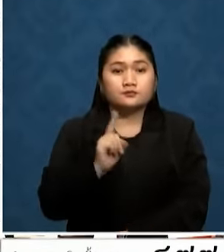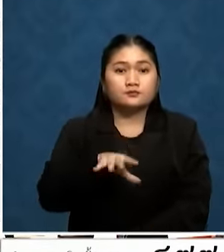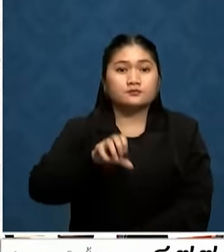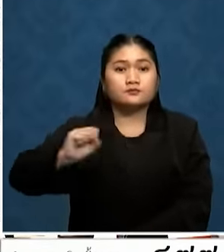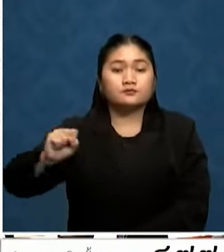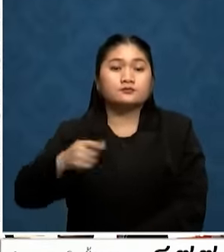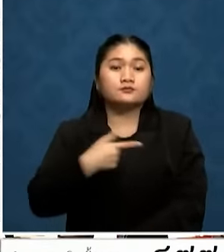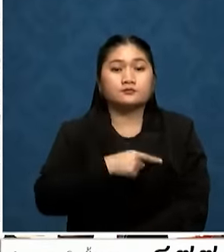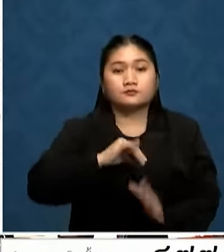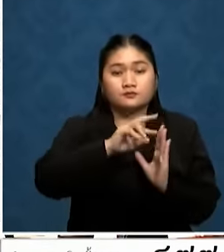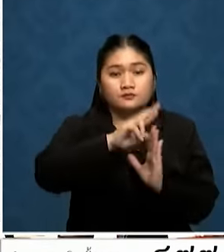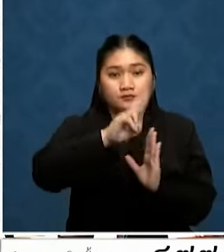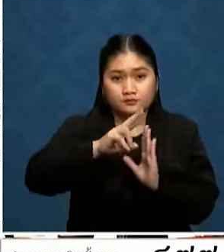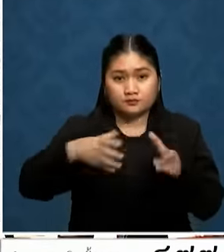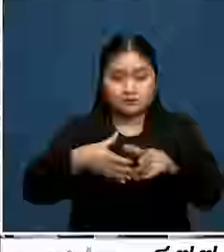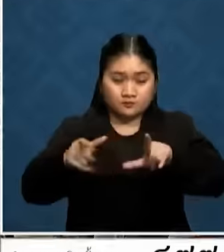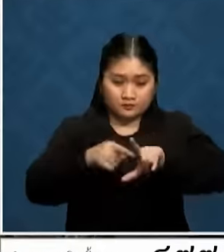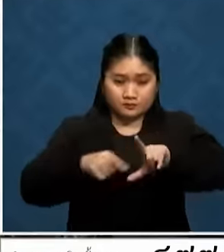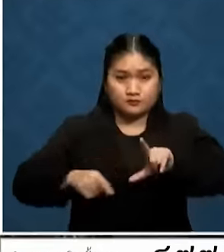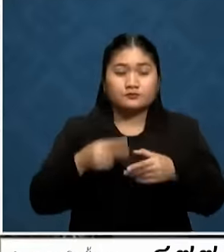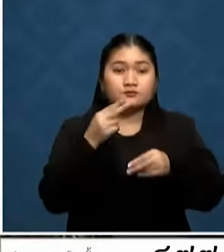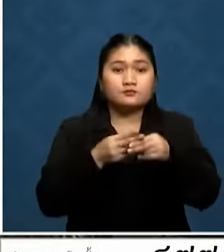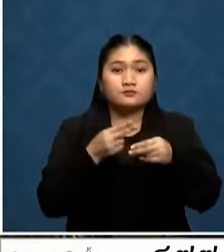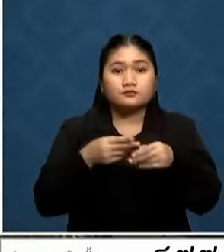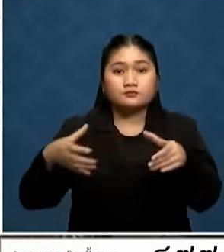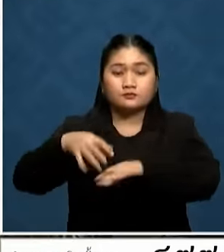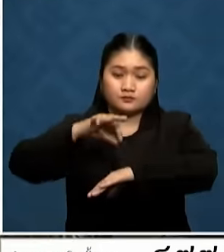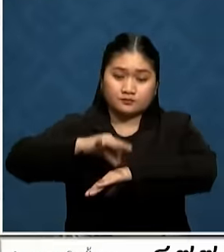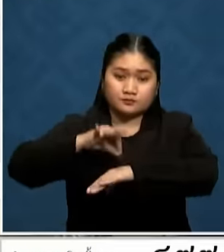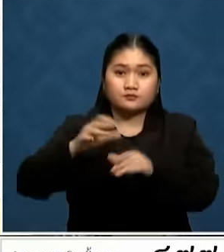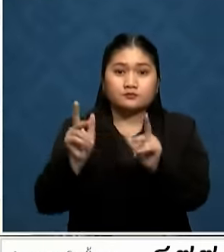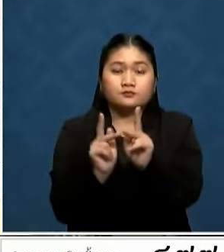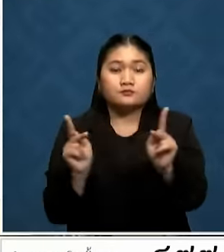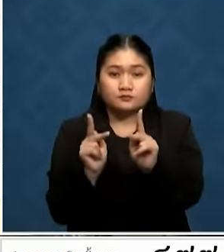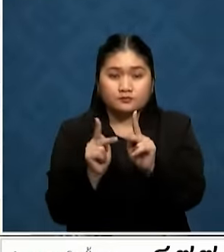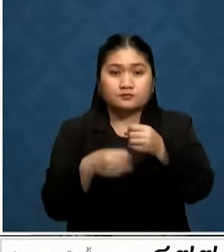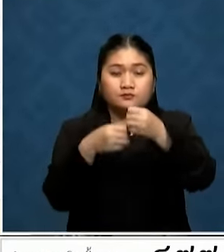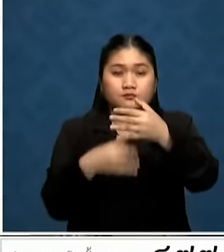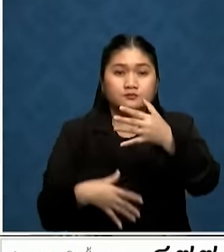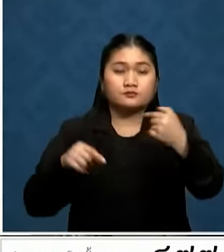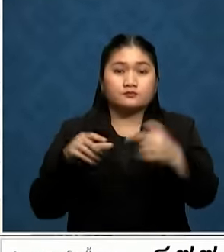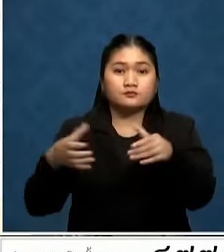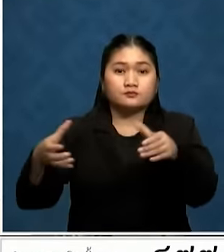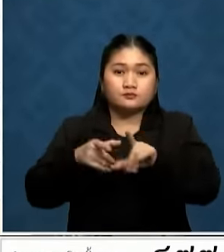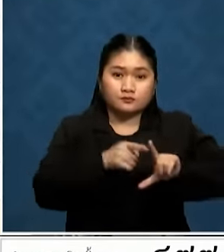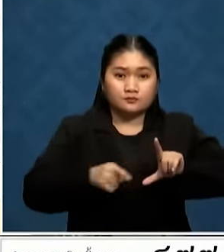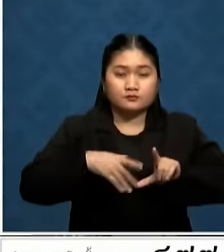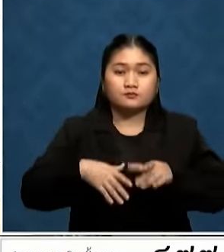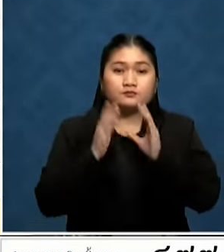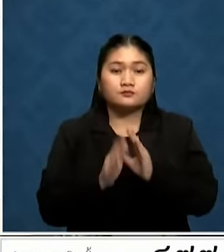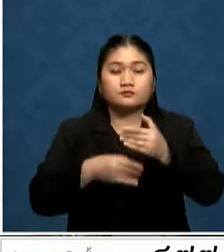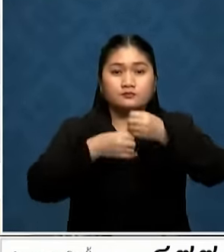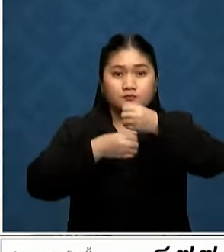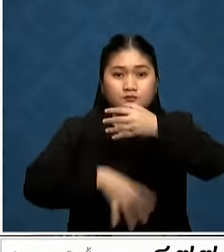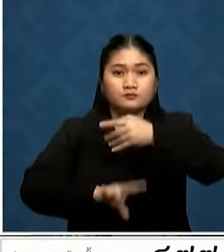ลายเคนหนึอำเบิงเมืองจพักเก้าไลครับขอเสนอรายชื่อสมาชิกกรธิการวิศามันในสัตวนของพักเก้าไลจำนวน 7